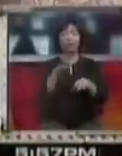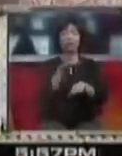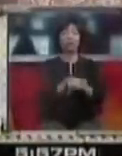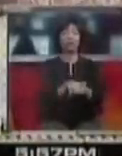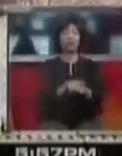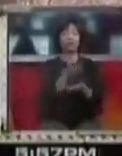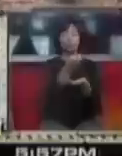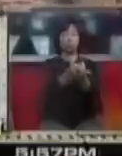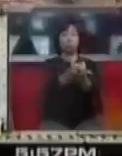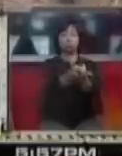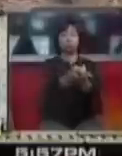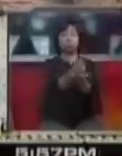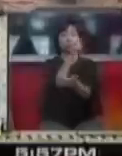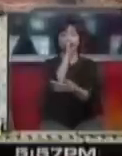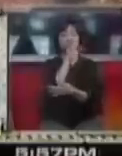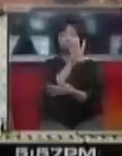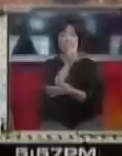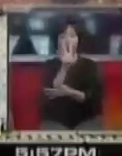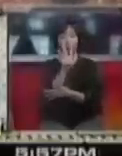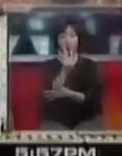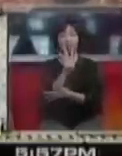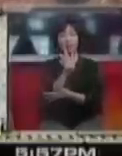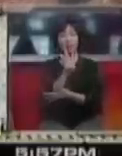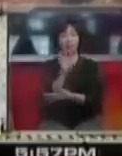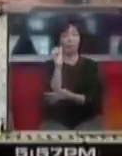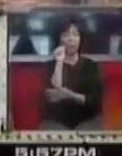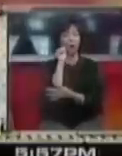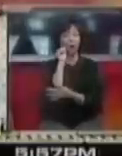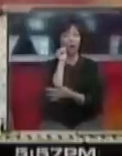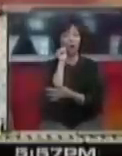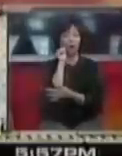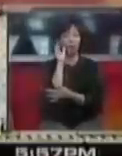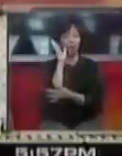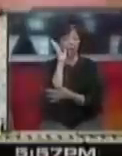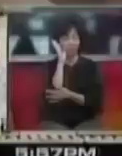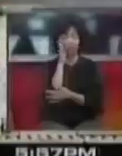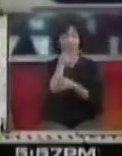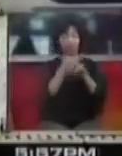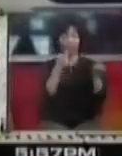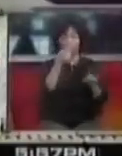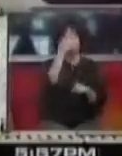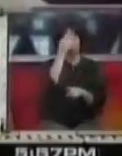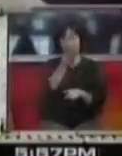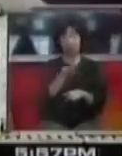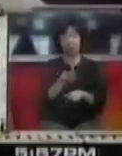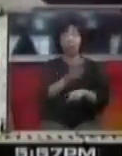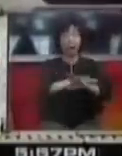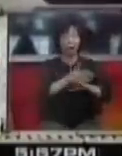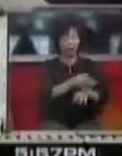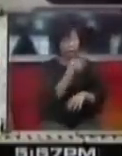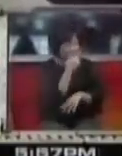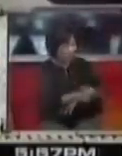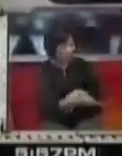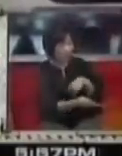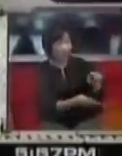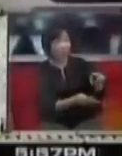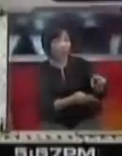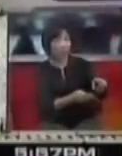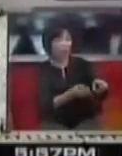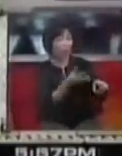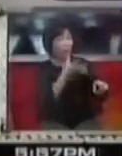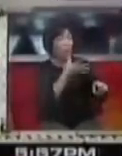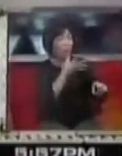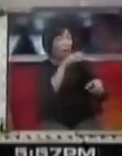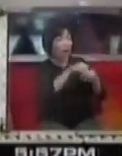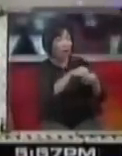sa pagkakahiga ang 64 anyos na si Aling Amparo Beltran ng Bulacan. Sabi ng kanyang anak, inabot ko po si nanay nung nasa bahay